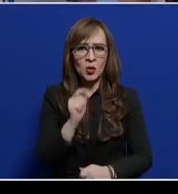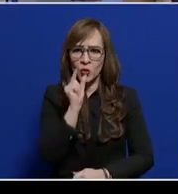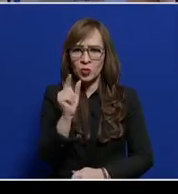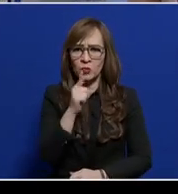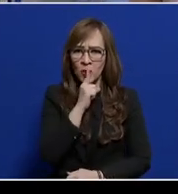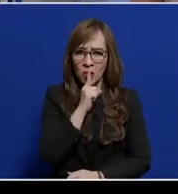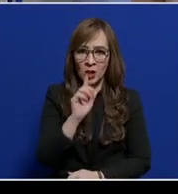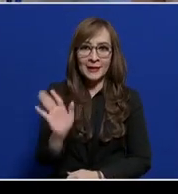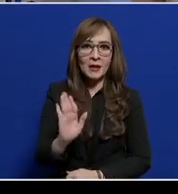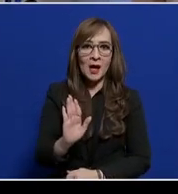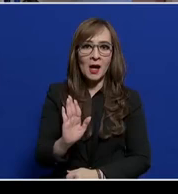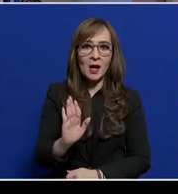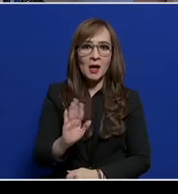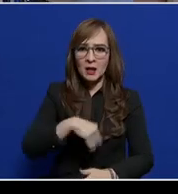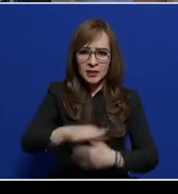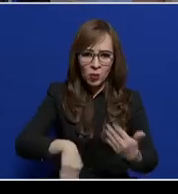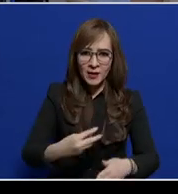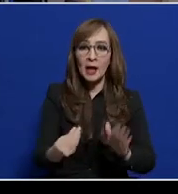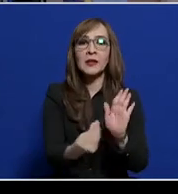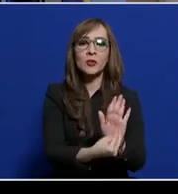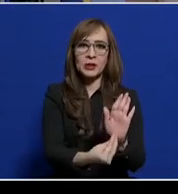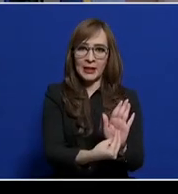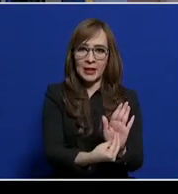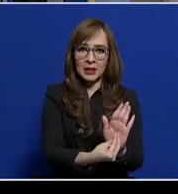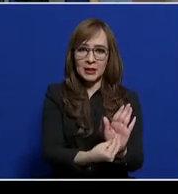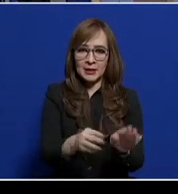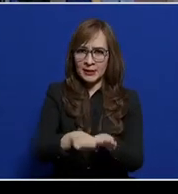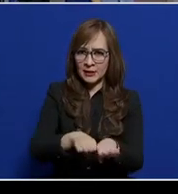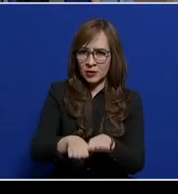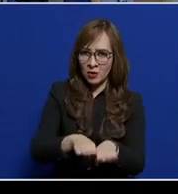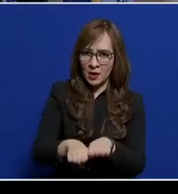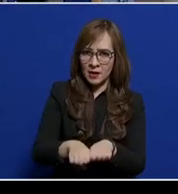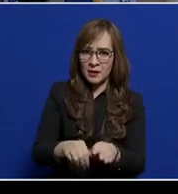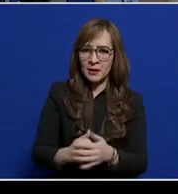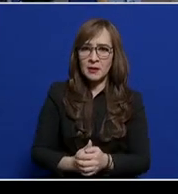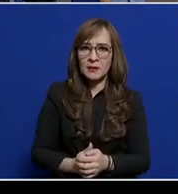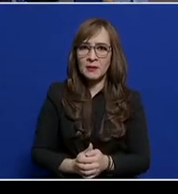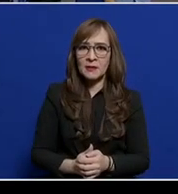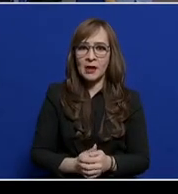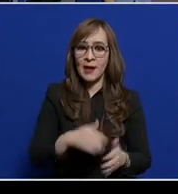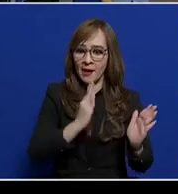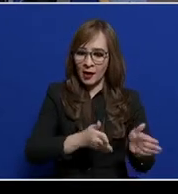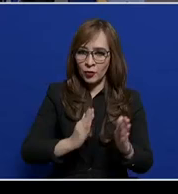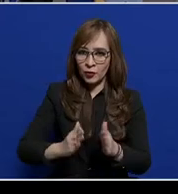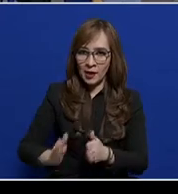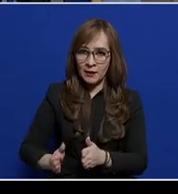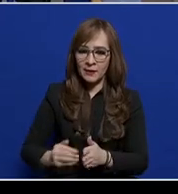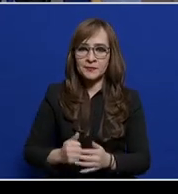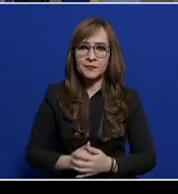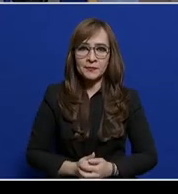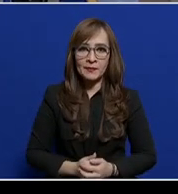tidak ini akan kami Roses ikan sesuai juga dengan payung hukumnya kita akan perbukan dia Dan kita akan SKK nantinya